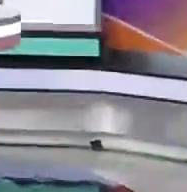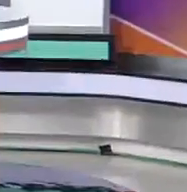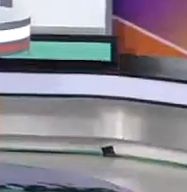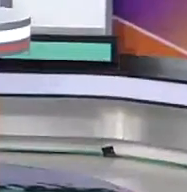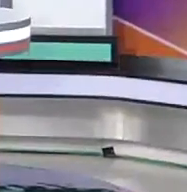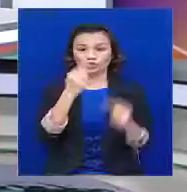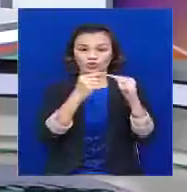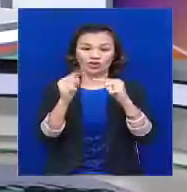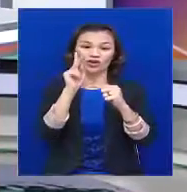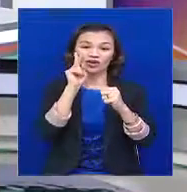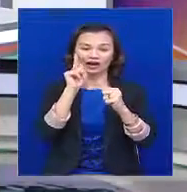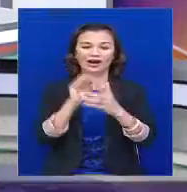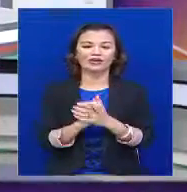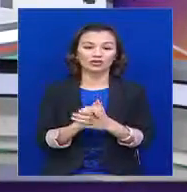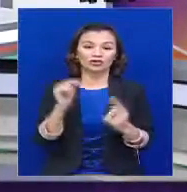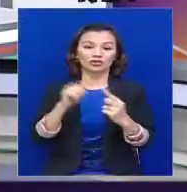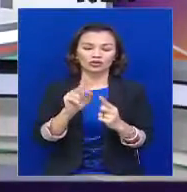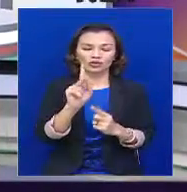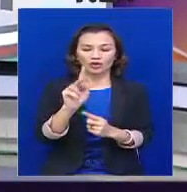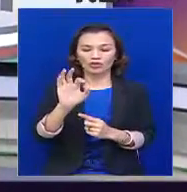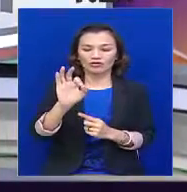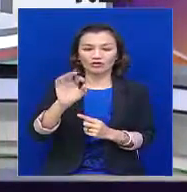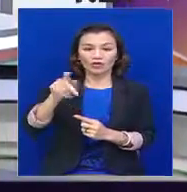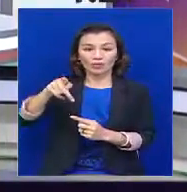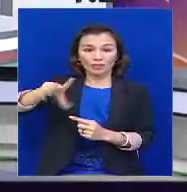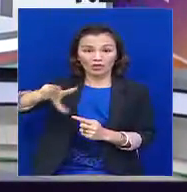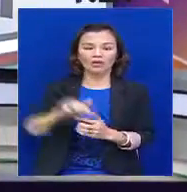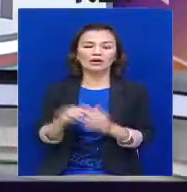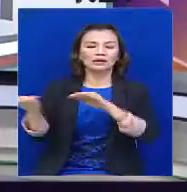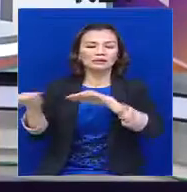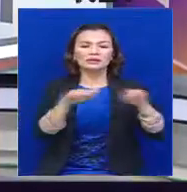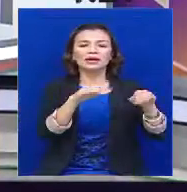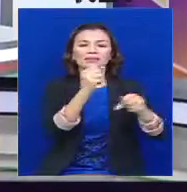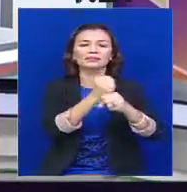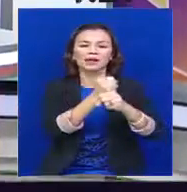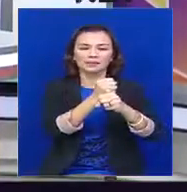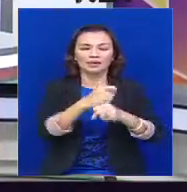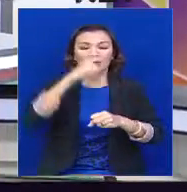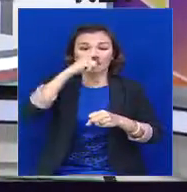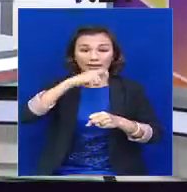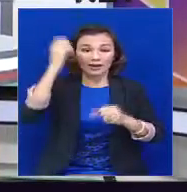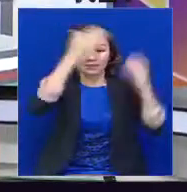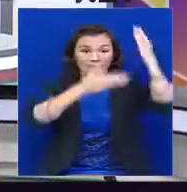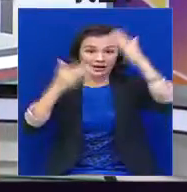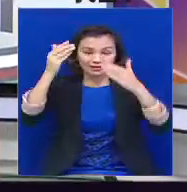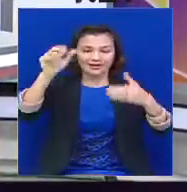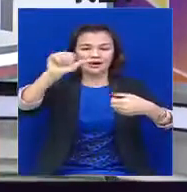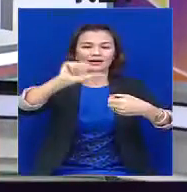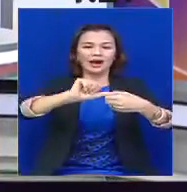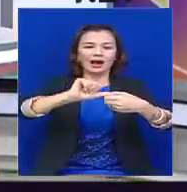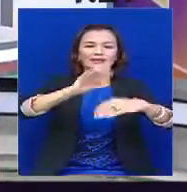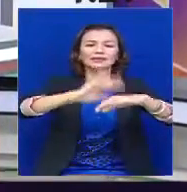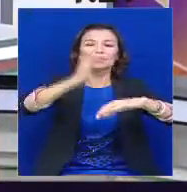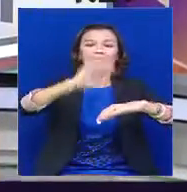ติดตามข่าวกันต่อนะครับการไฟฟ้าฝ่ายิตแห่งประเทศไทยก็เตรียมมาตรการในการรับมือแหล่งพัฒนาร่วมไทยมาเลเซียหยุดจ่ายกัซธรรมชาติเพื่อ